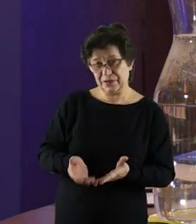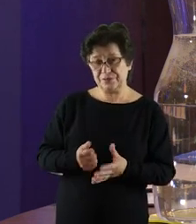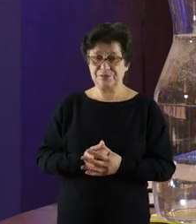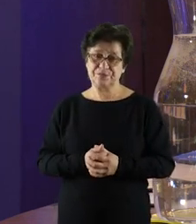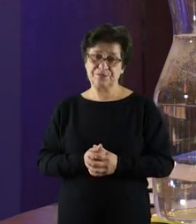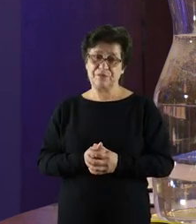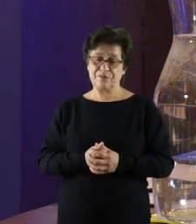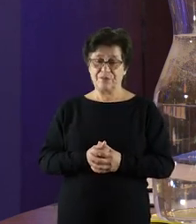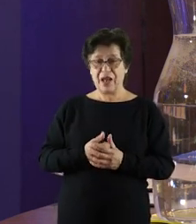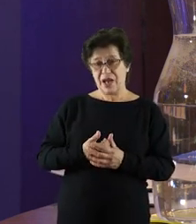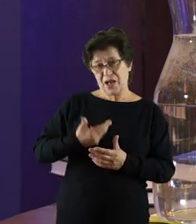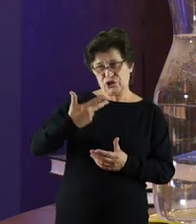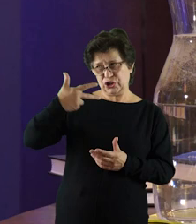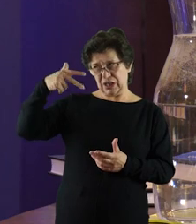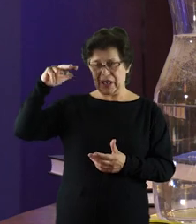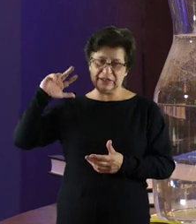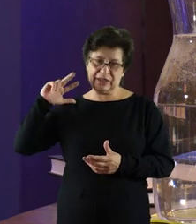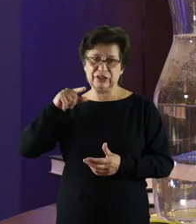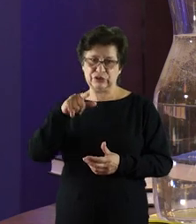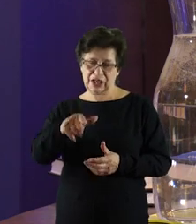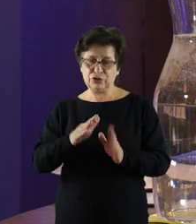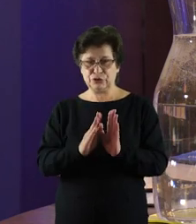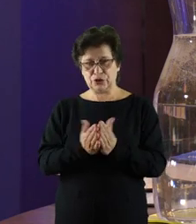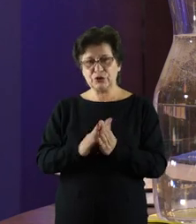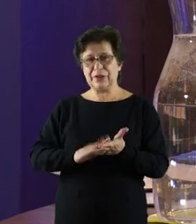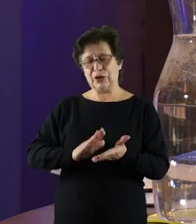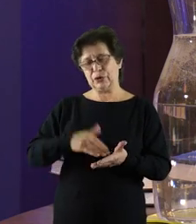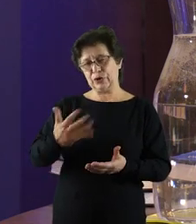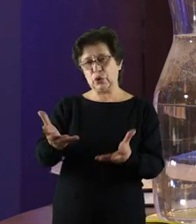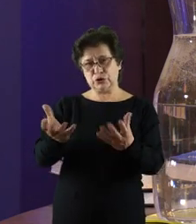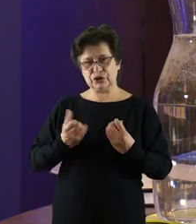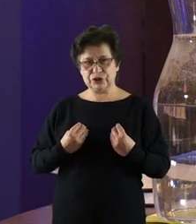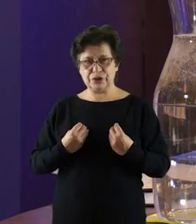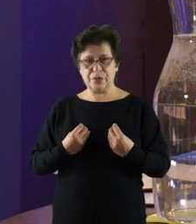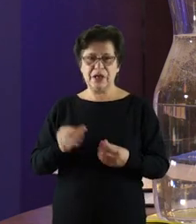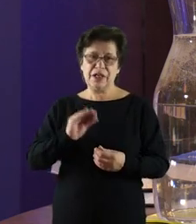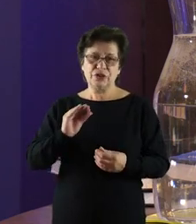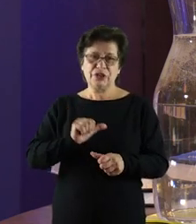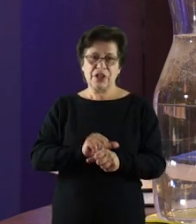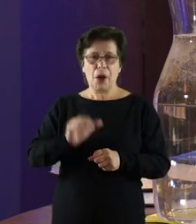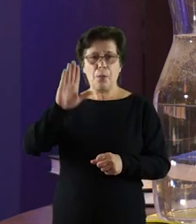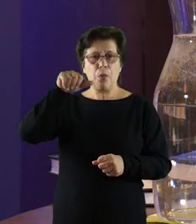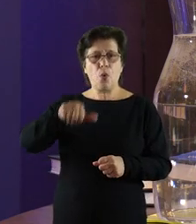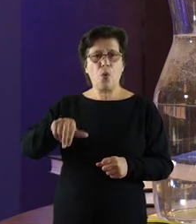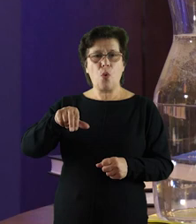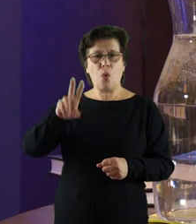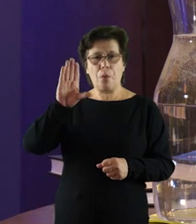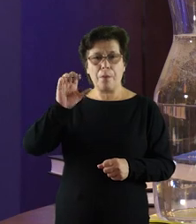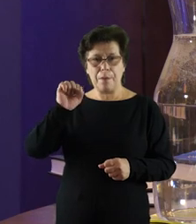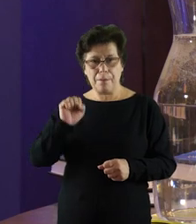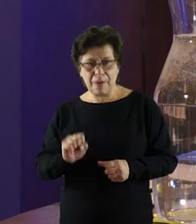wyróżnienie. 2 czy 3 lata temu właśnie ta książka taką nagrodę otrzymała. Jest jeszcze Buba, która wygrała w konkursie Uwierz w